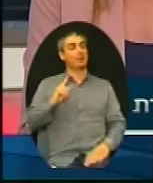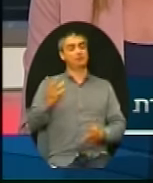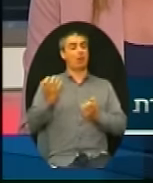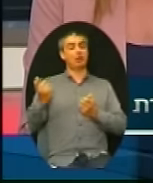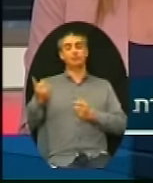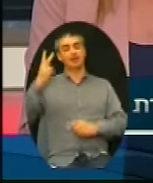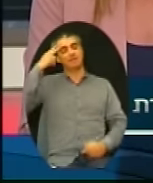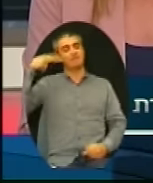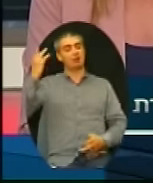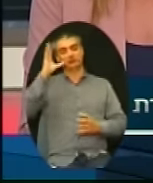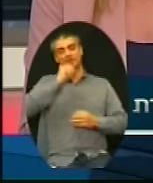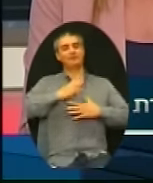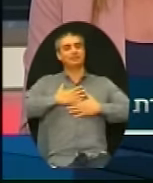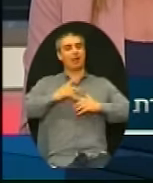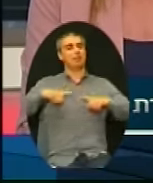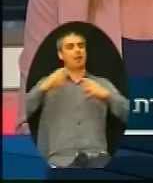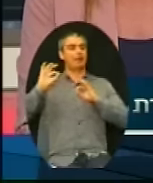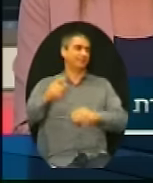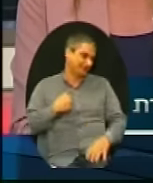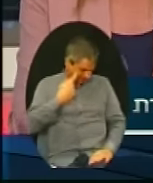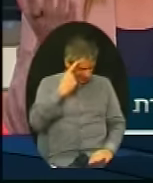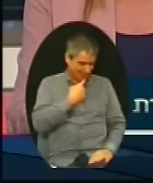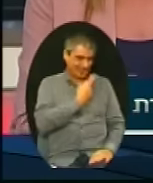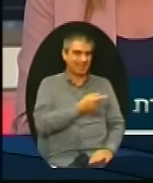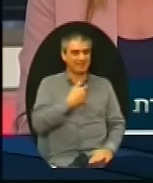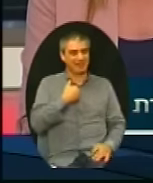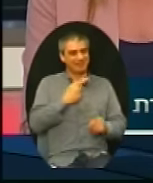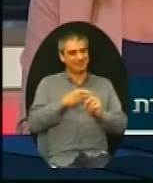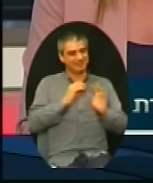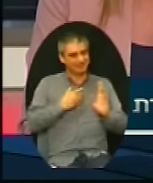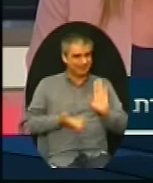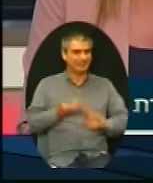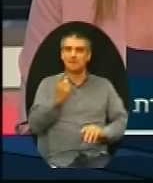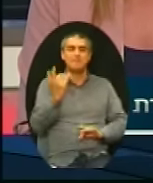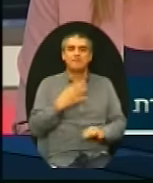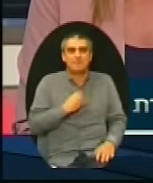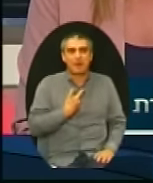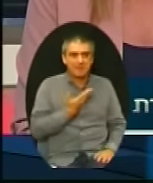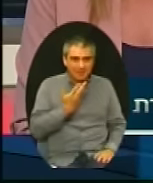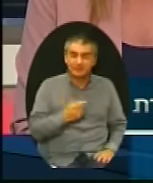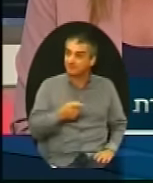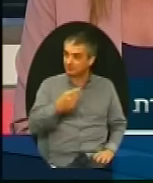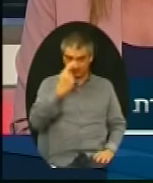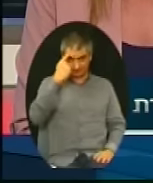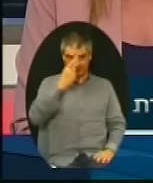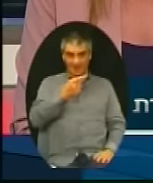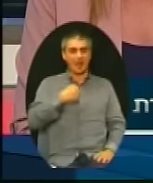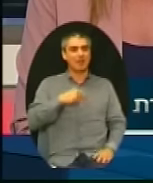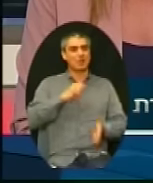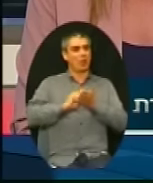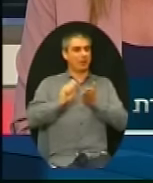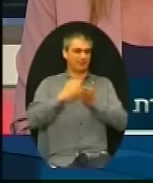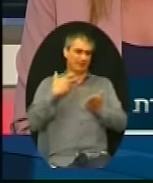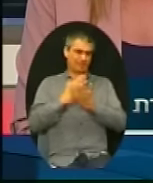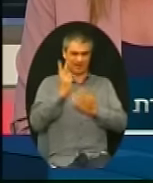גימיק, זה פילוסופיה, זה תפיסת עולם. אוקיי, ידעתי שתגיד את זה, אבל הרמתי לך להנחתה, מה אכפת לי? כן, אבל את יודעת, אורית, כאילו, אנחנו הכתבים, אנחנו